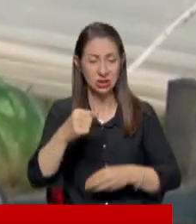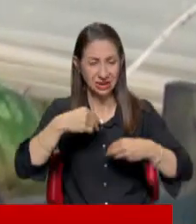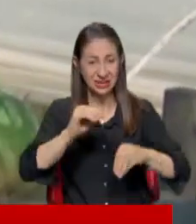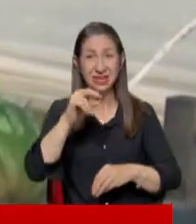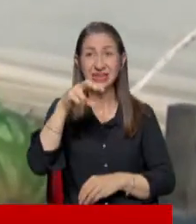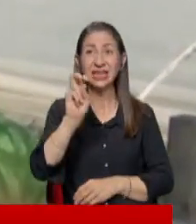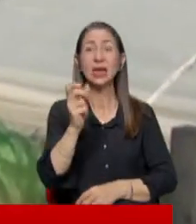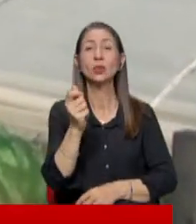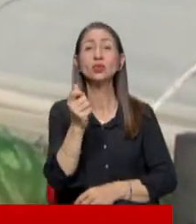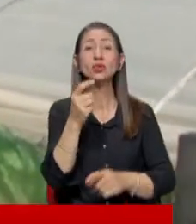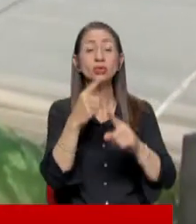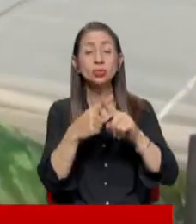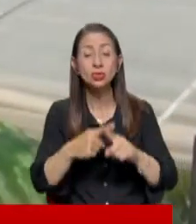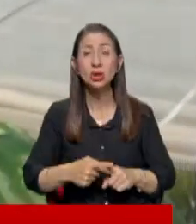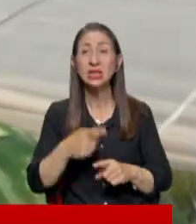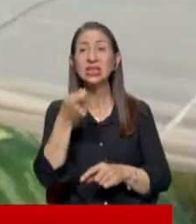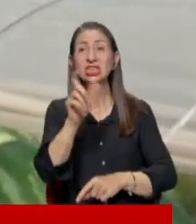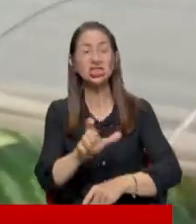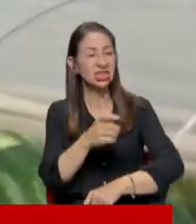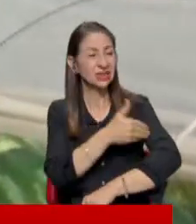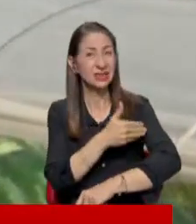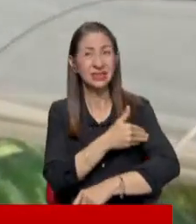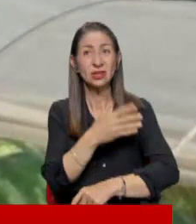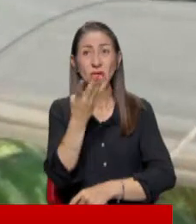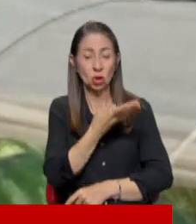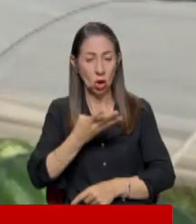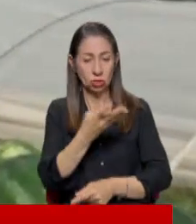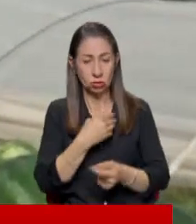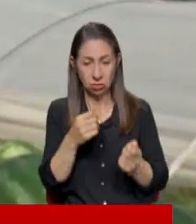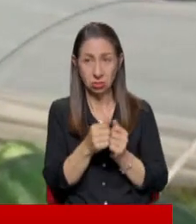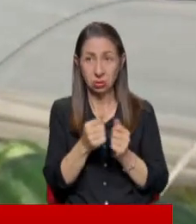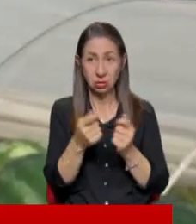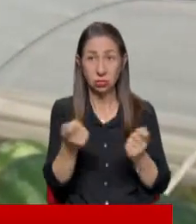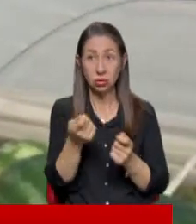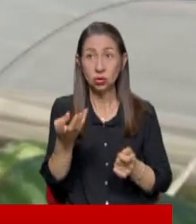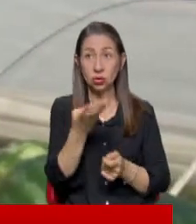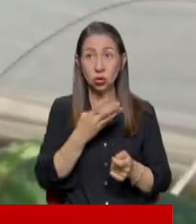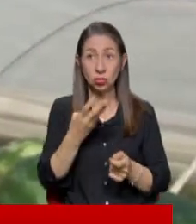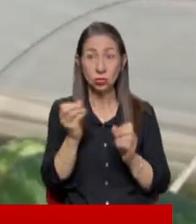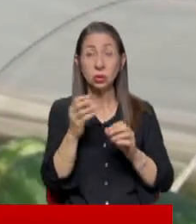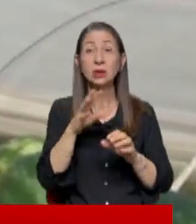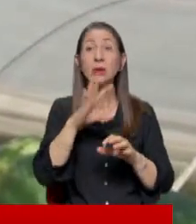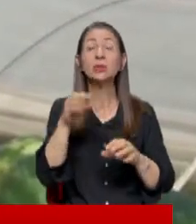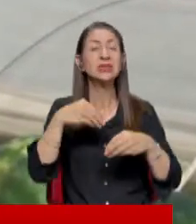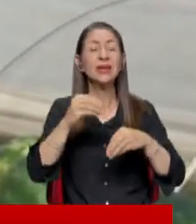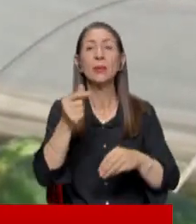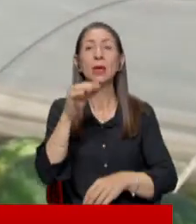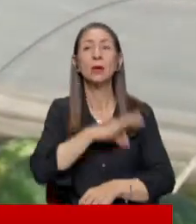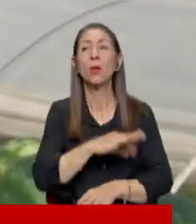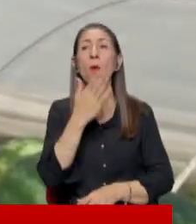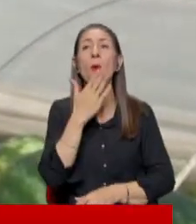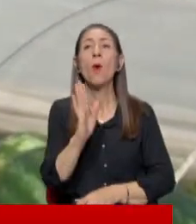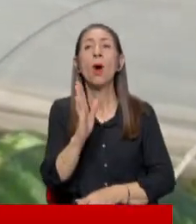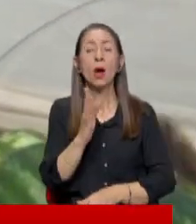mı 80 kuruş. 80 kuruştan işçi yevmiyesi çalıştığımız 4 kişi çalışıyoruz burada. Dördümüzü yüklüyoruz. Sattık mı hiç maliyet